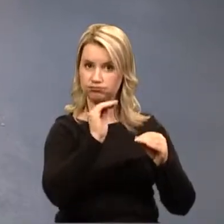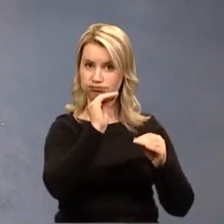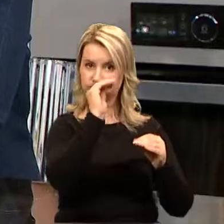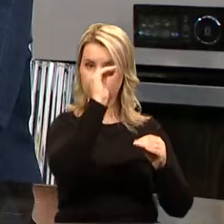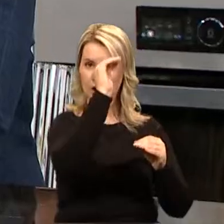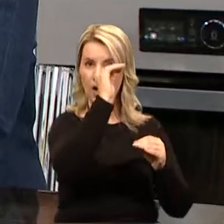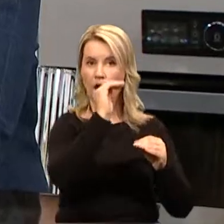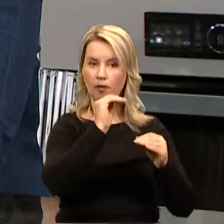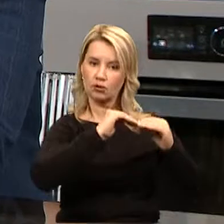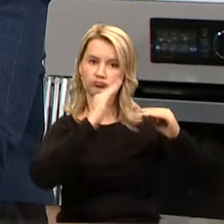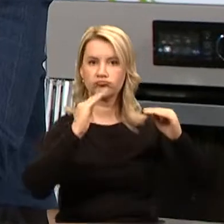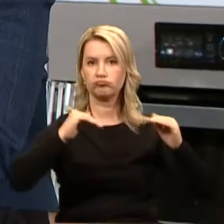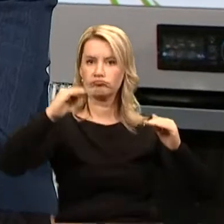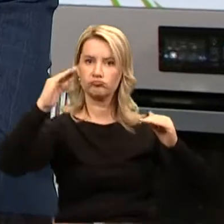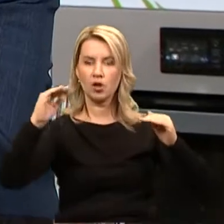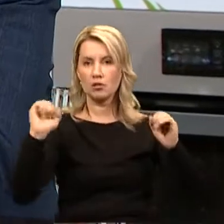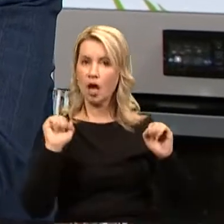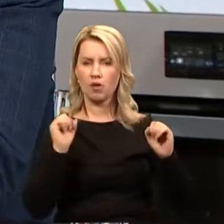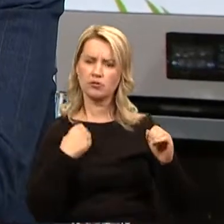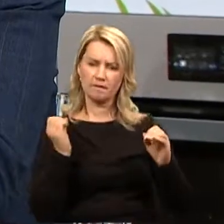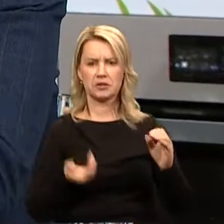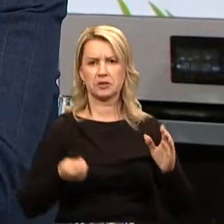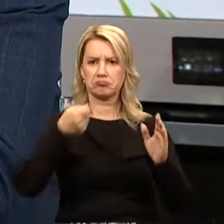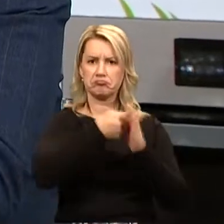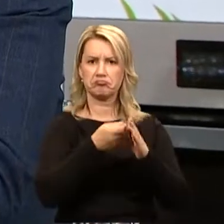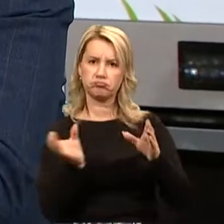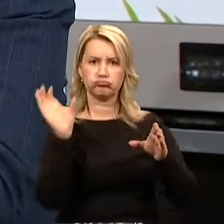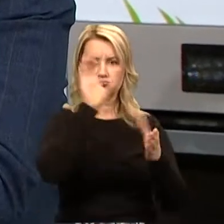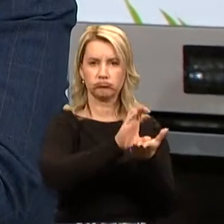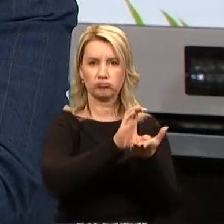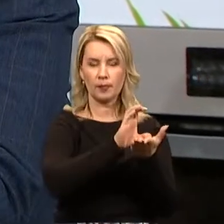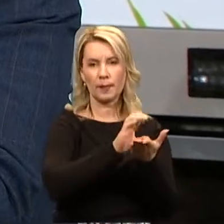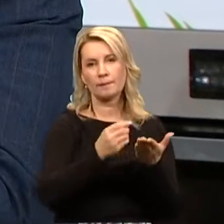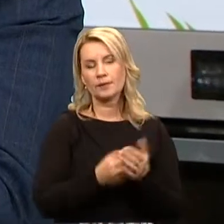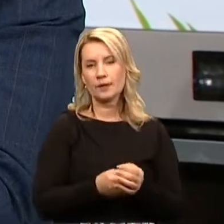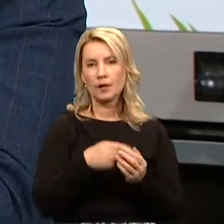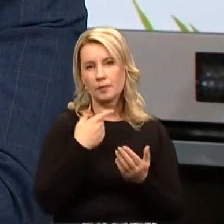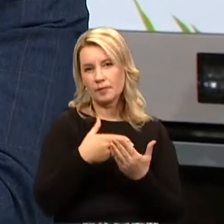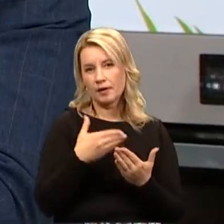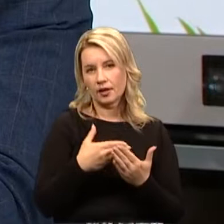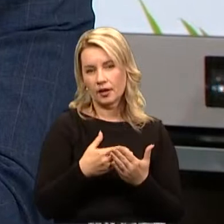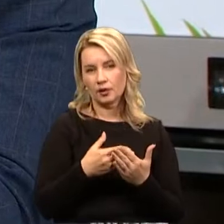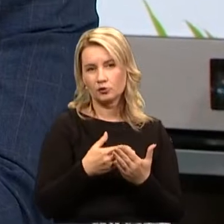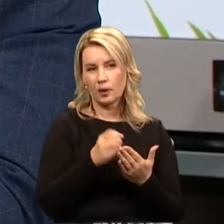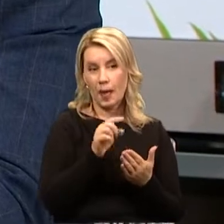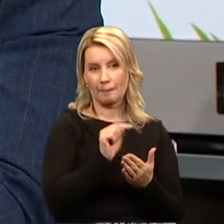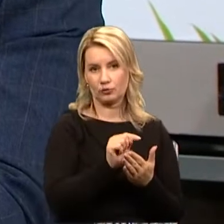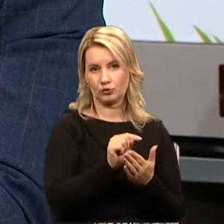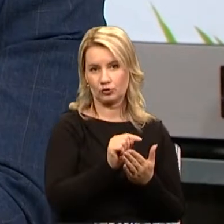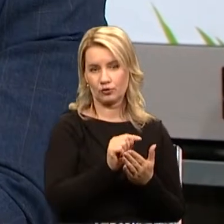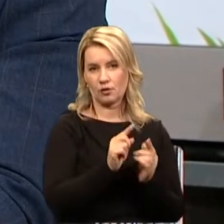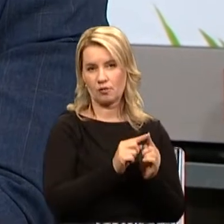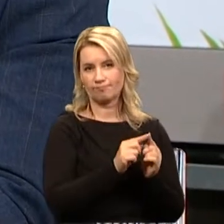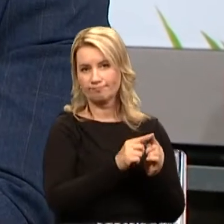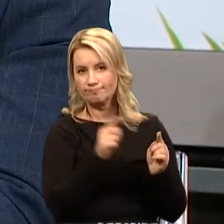být dynamičtější a odvážnější. Mm-hmm. A právě taková strategie na dlouhou dobu je daleko bezpečnější, než